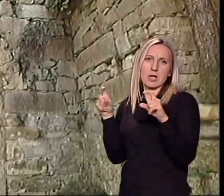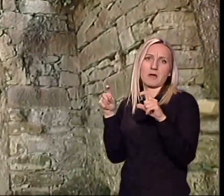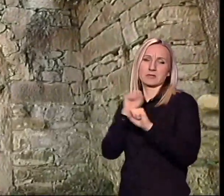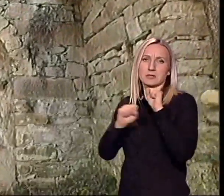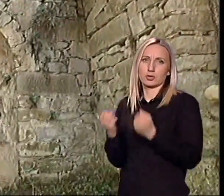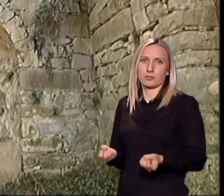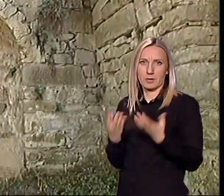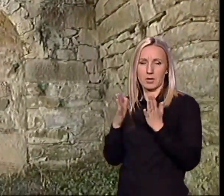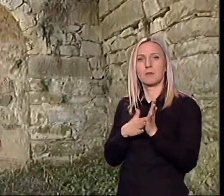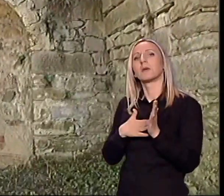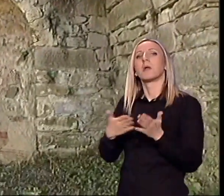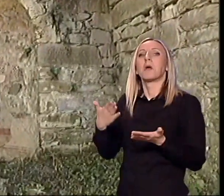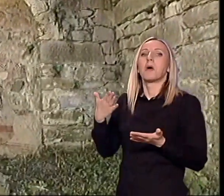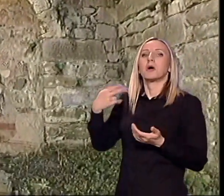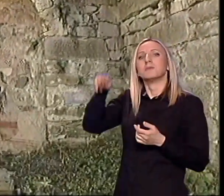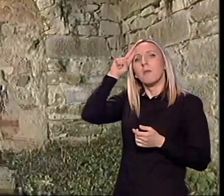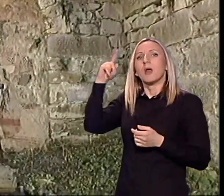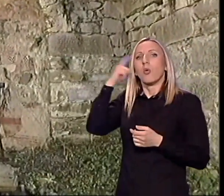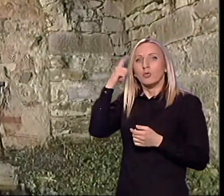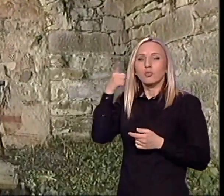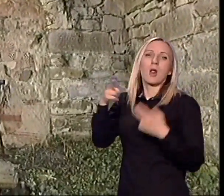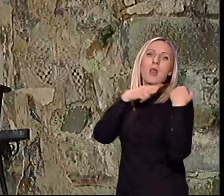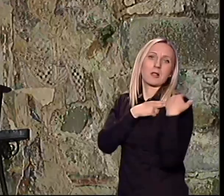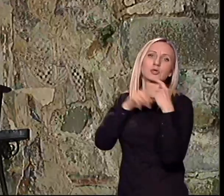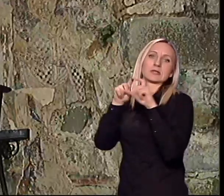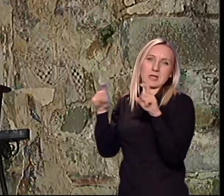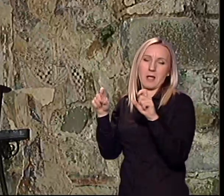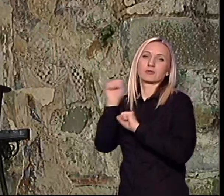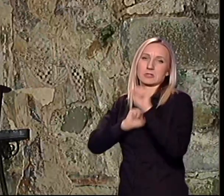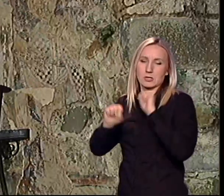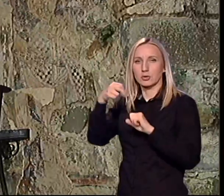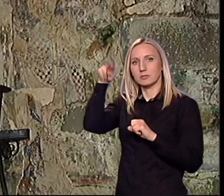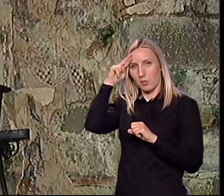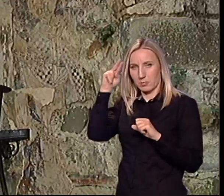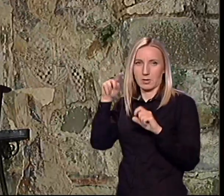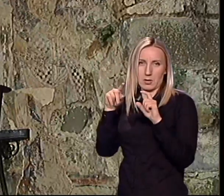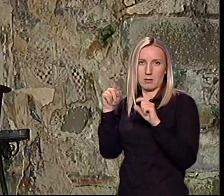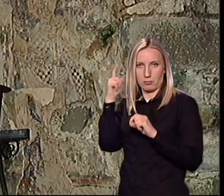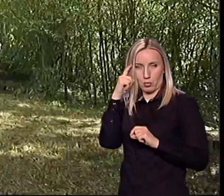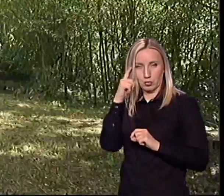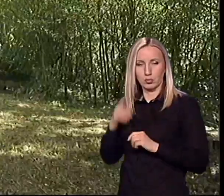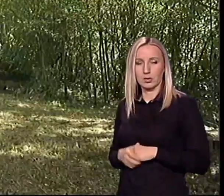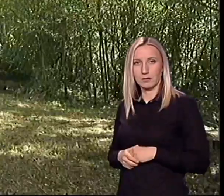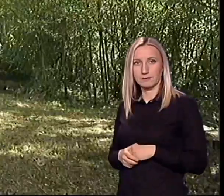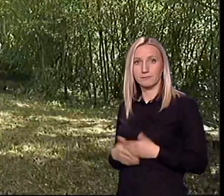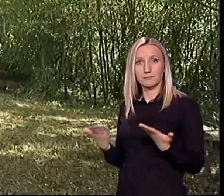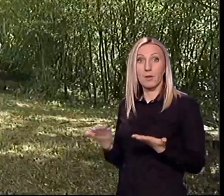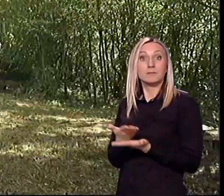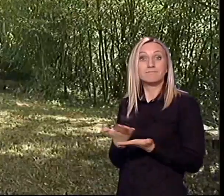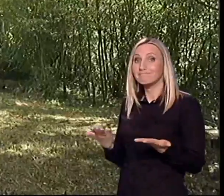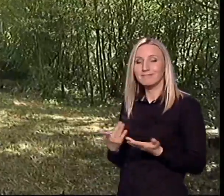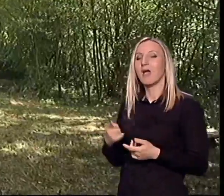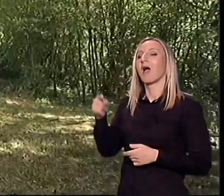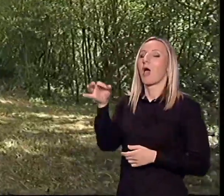U oblasti zaštite spomenika kulture to je opet nadležni zavod za zaštitu spomenika kulture. U načelu, dakle,